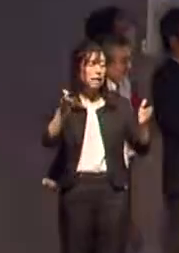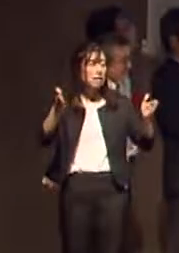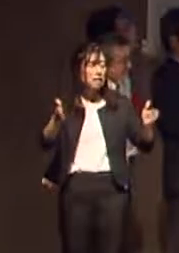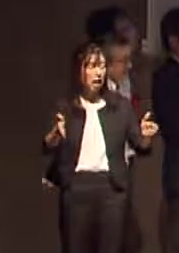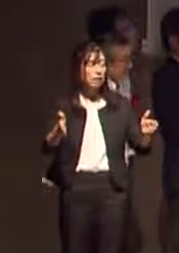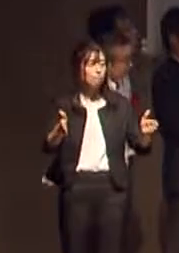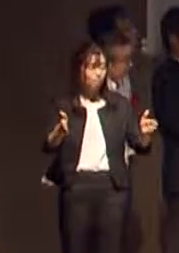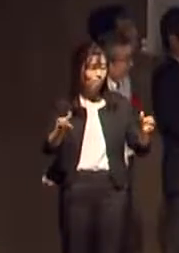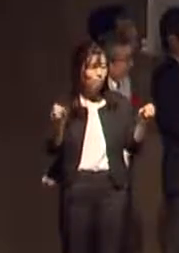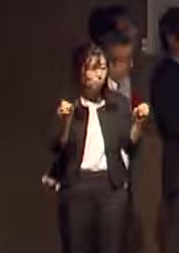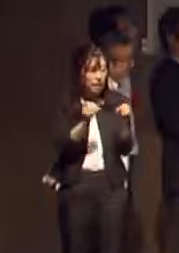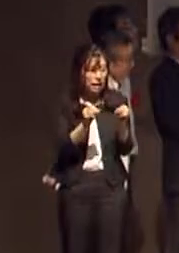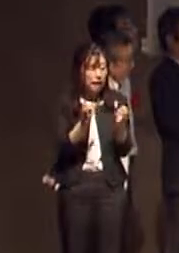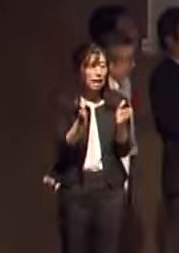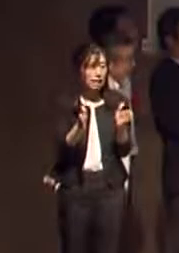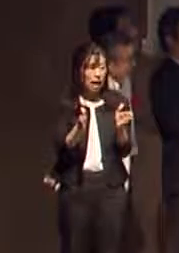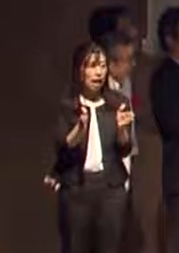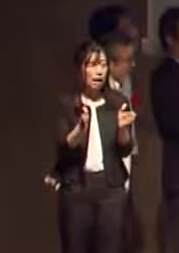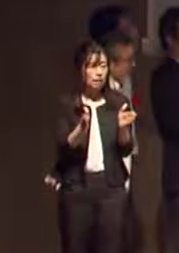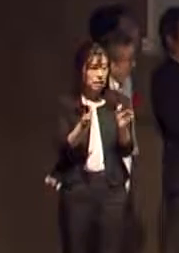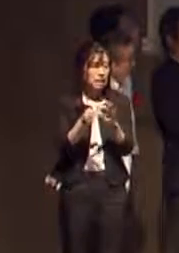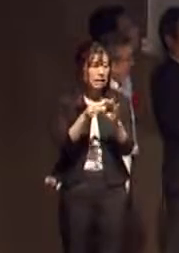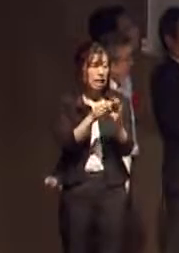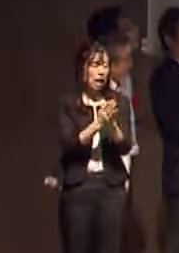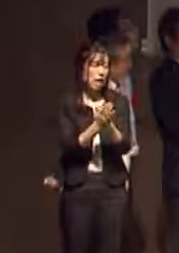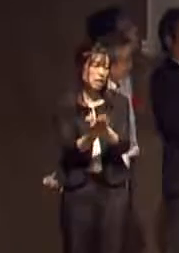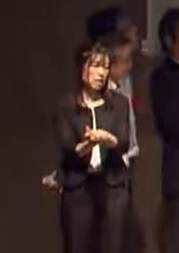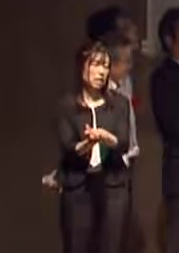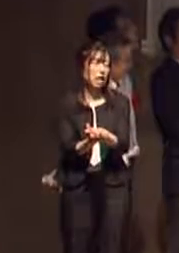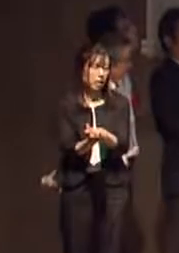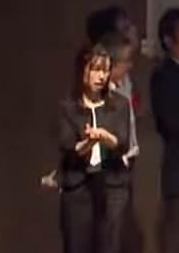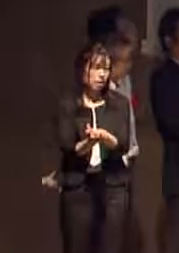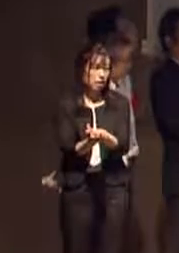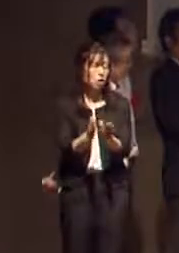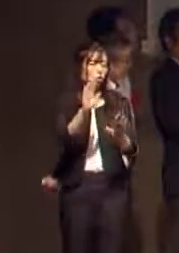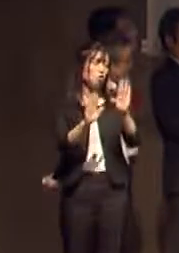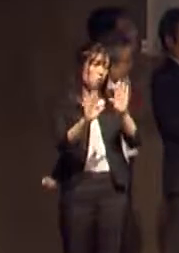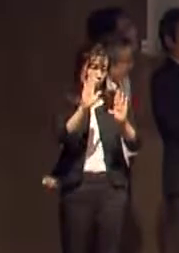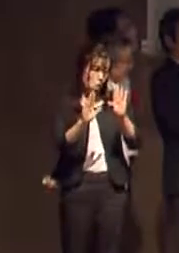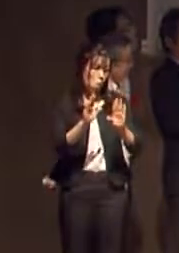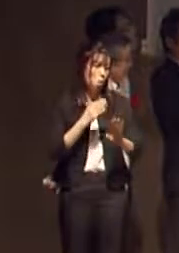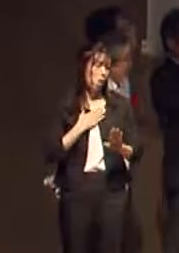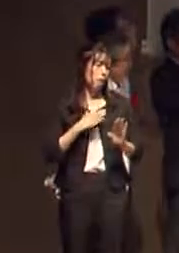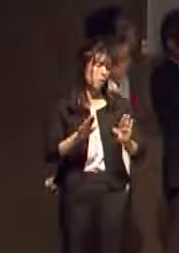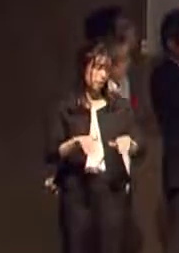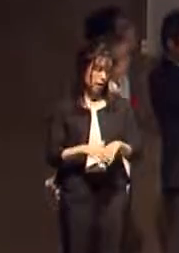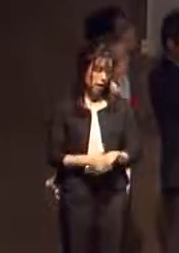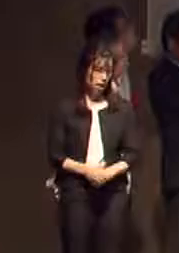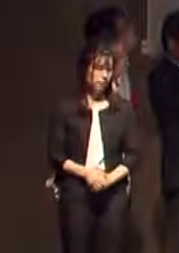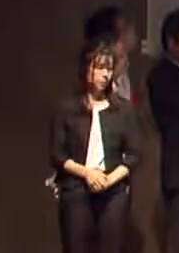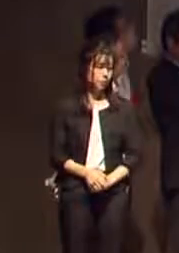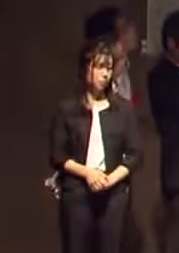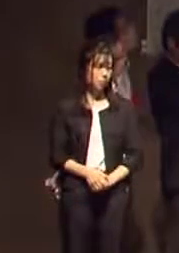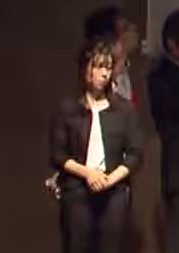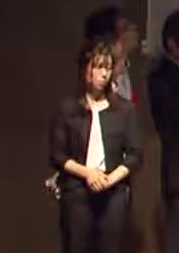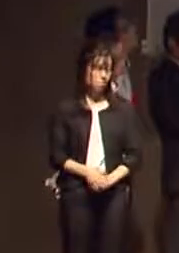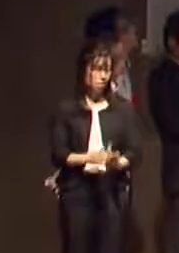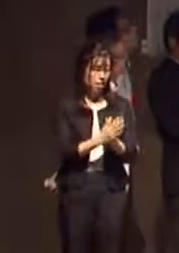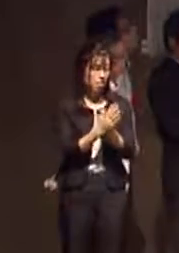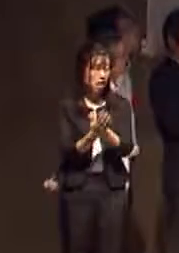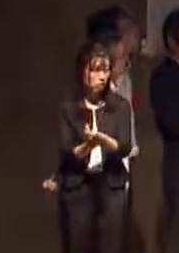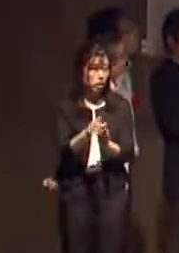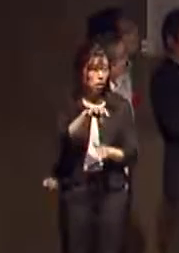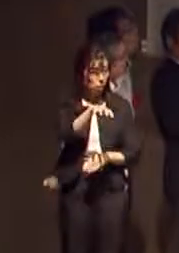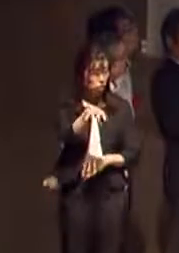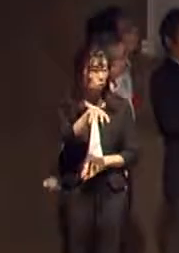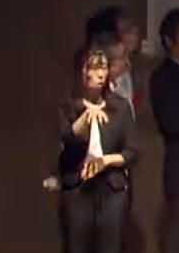比較的短期の間に関連死をされてしまったということもよく分かりました。次お願いします。で、亡くなられた場所